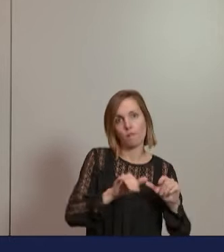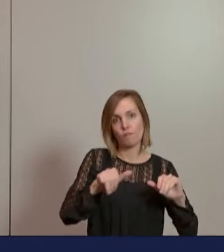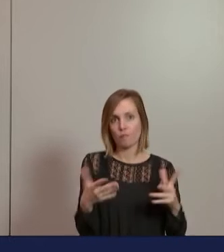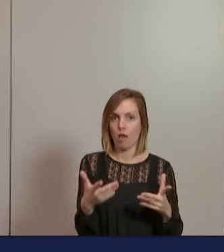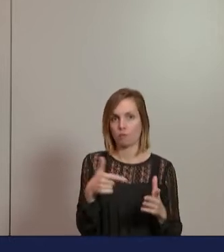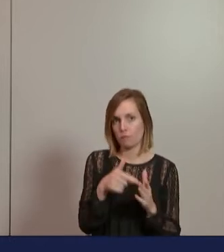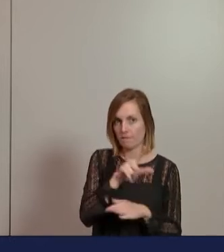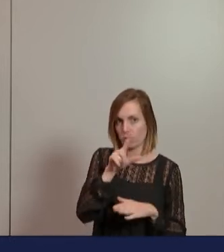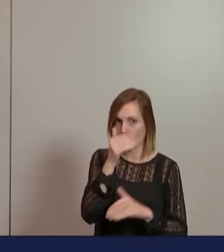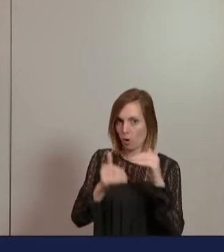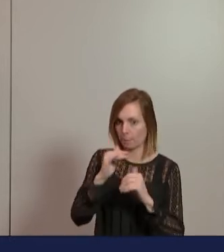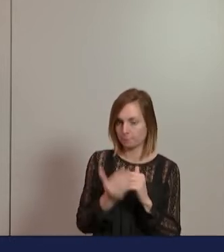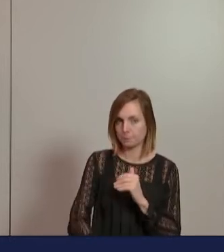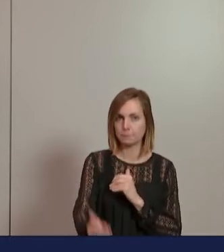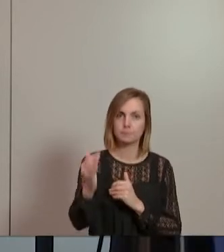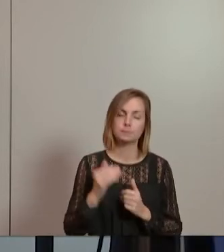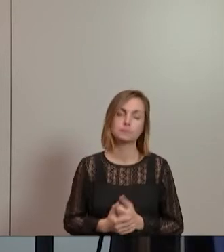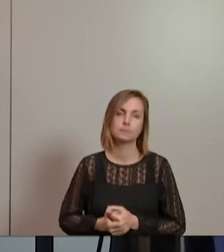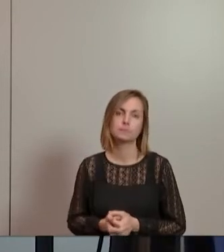perspectives 2022.